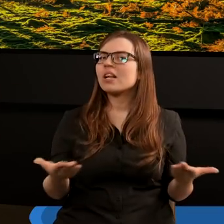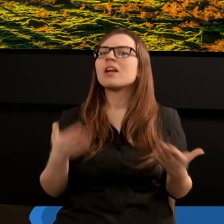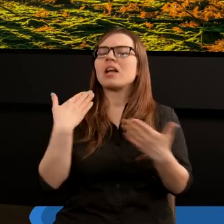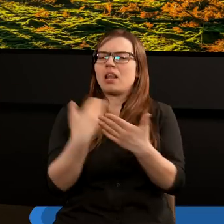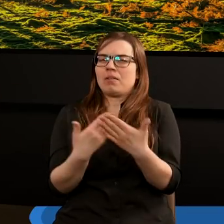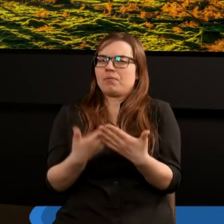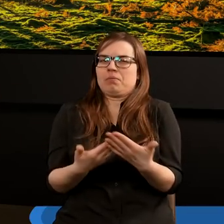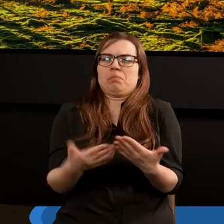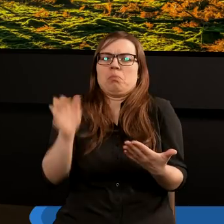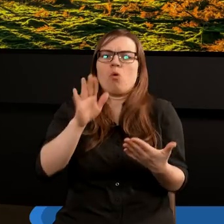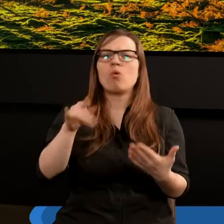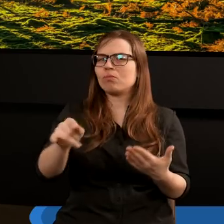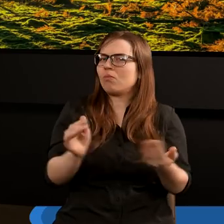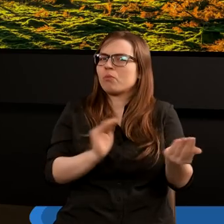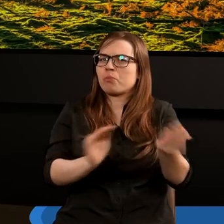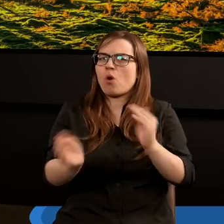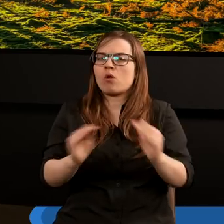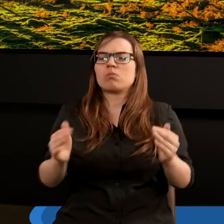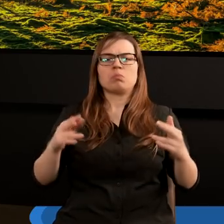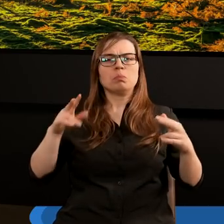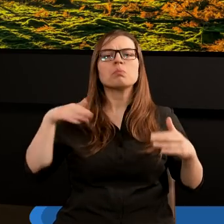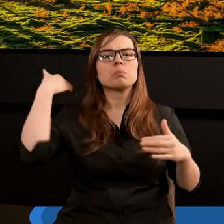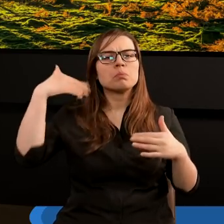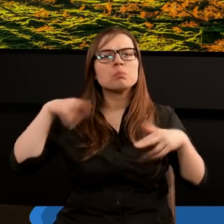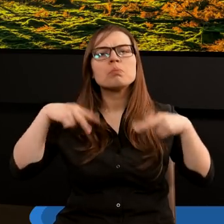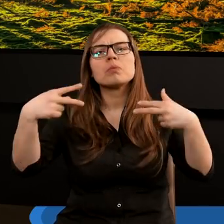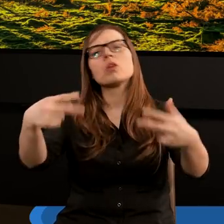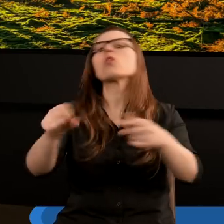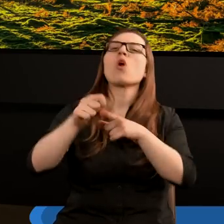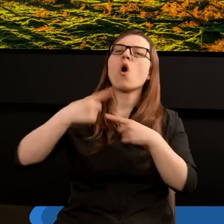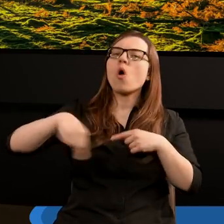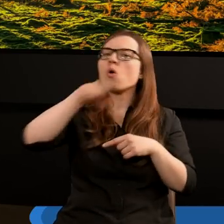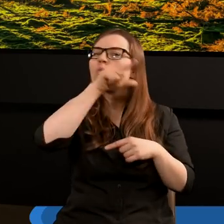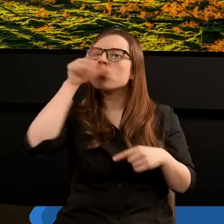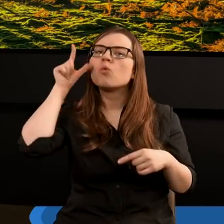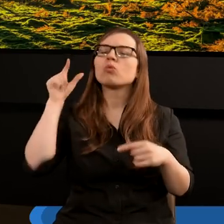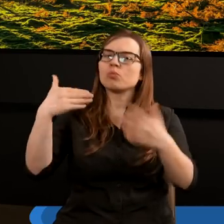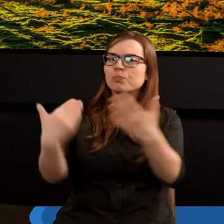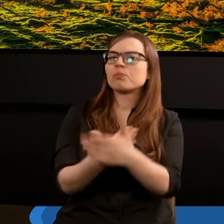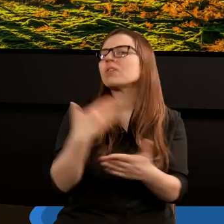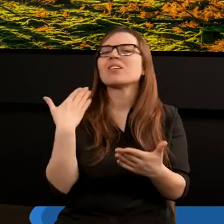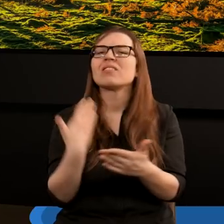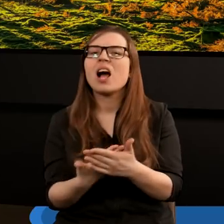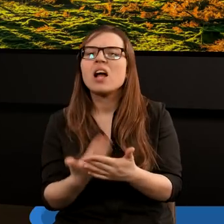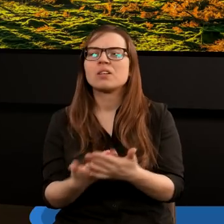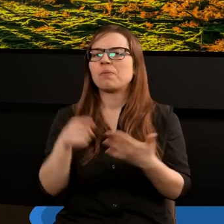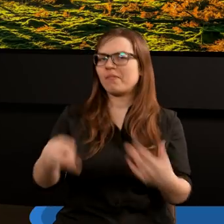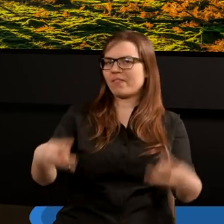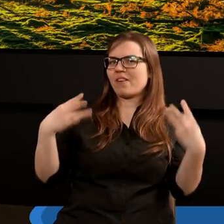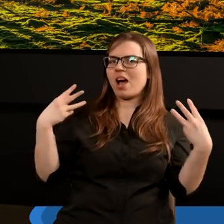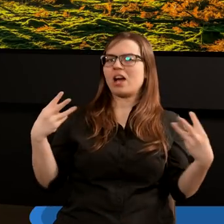się, dlaczego Pan Bóg i w taki sposób, czemu przemawia do swojego ludu ponownie, dlaczego to jest